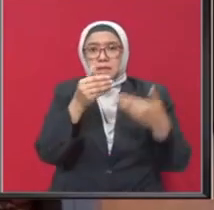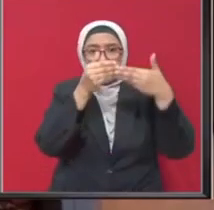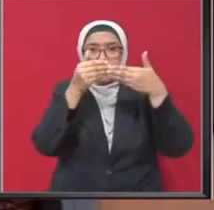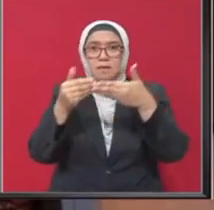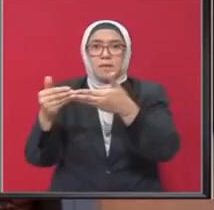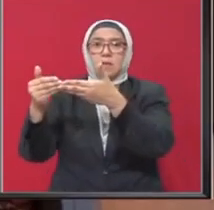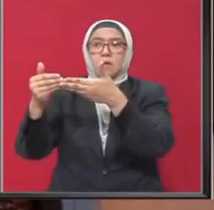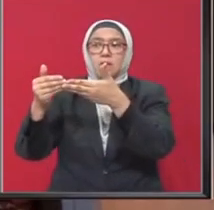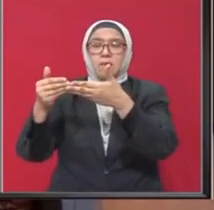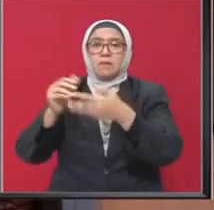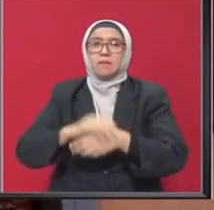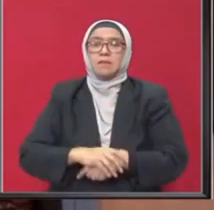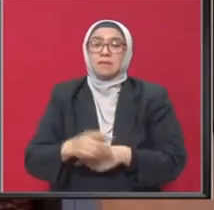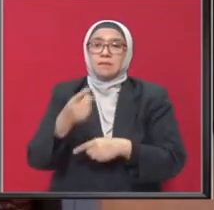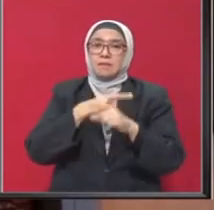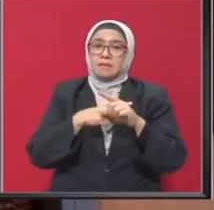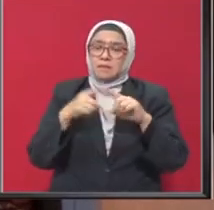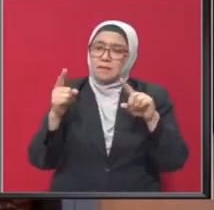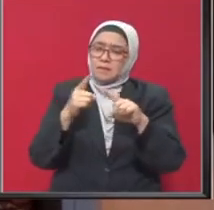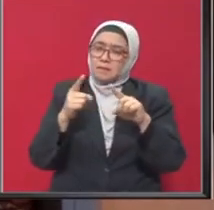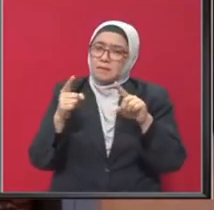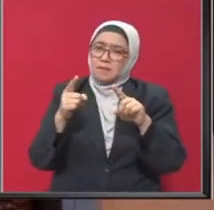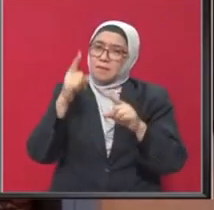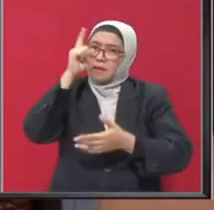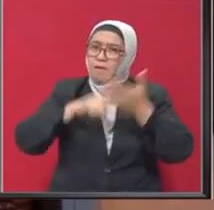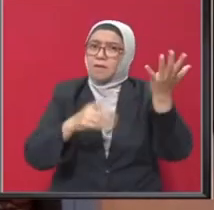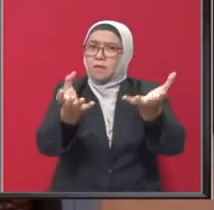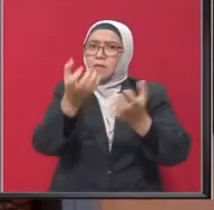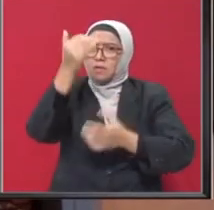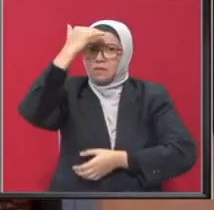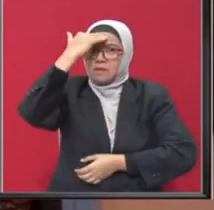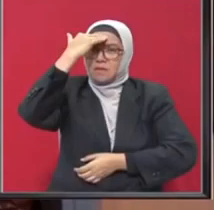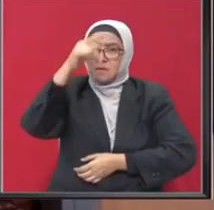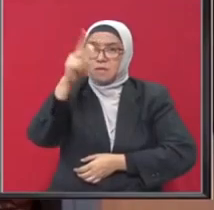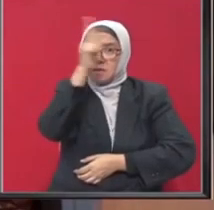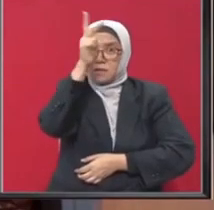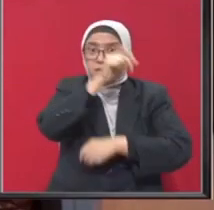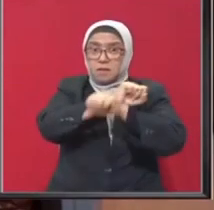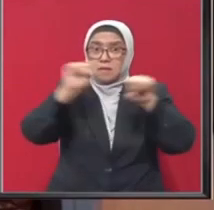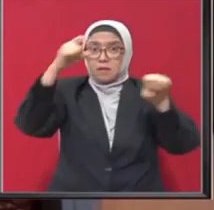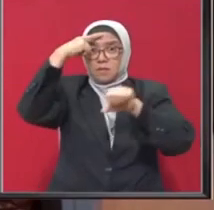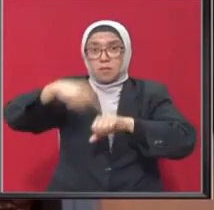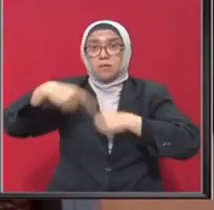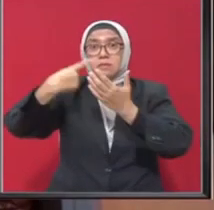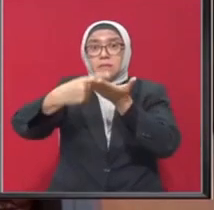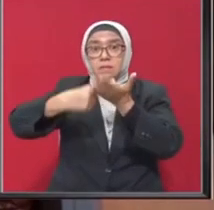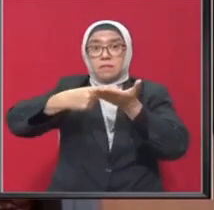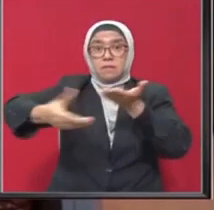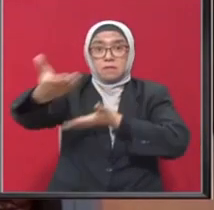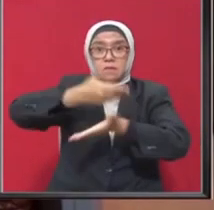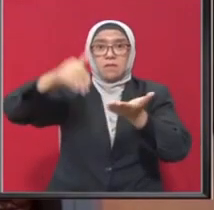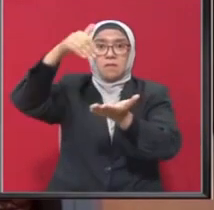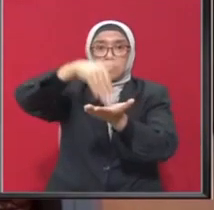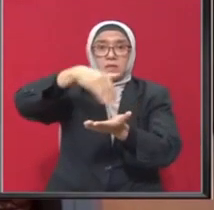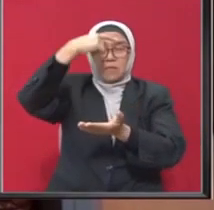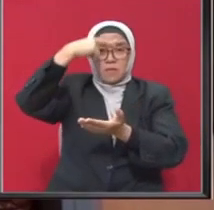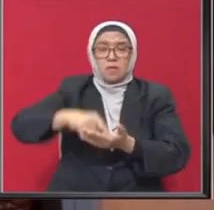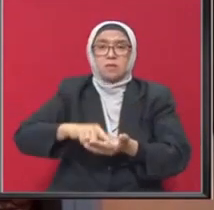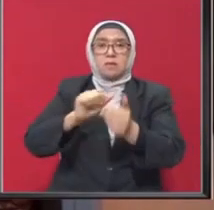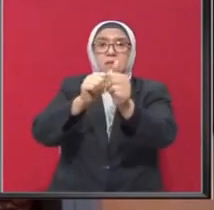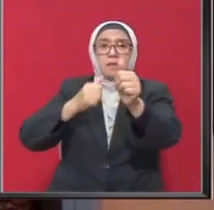lanjutkan maka apa yang saya tahu ialah Adakah kerajaan bersedia untuk merundingkan sebelah untuk menghilangkan